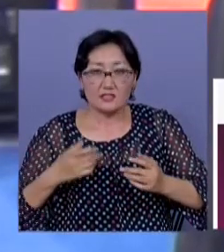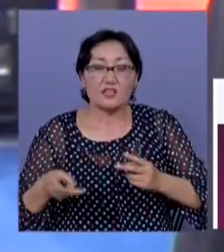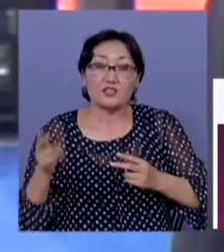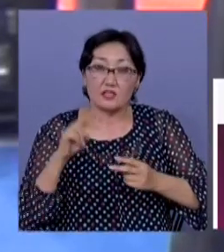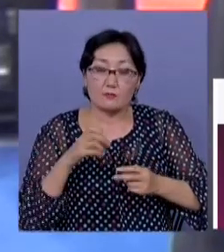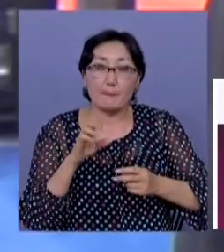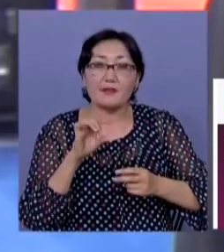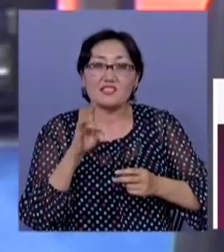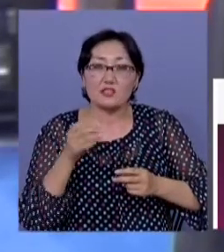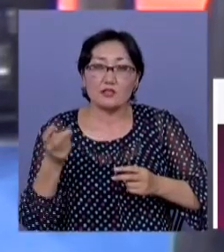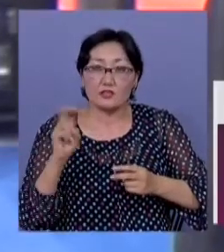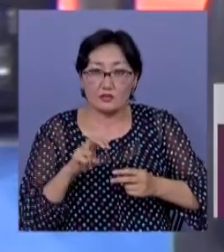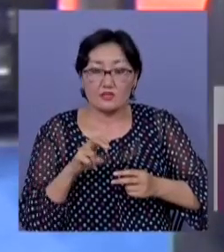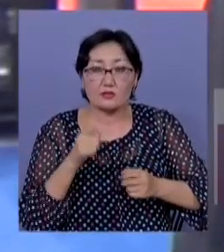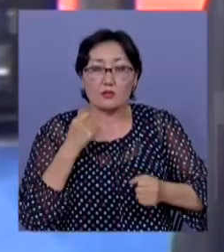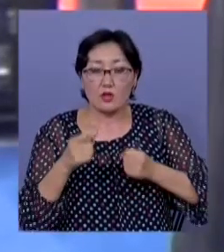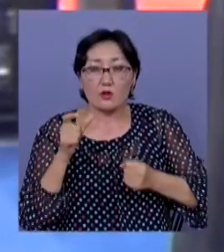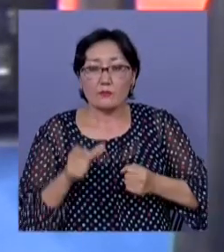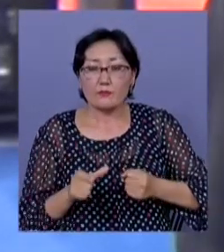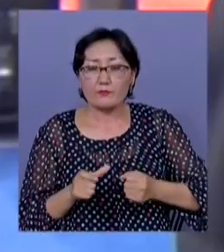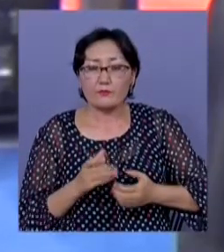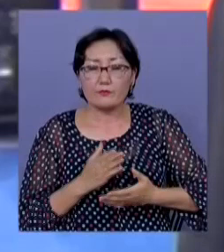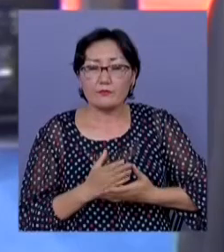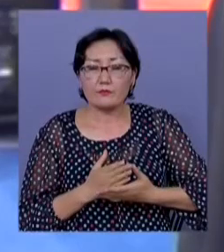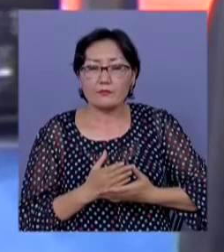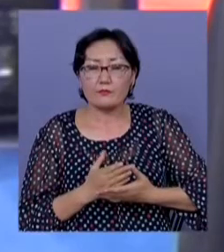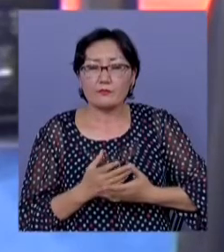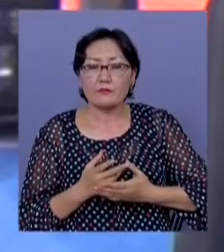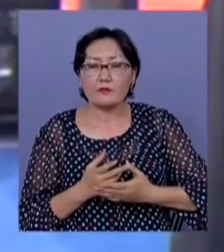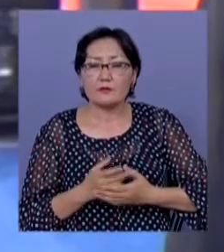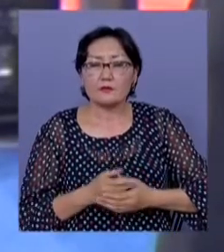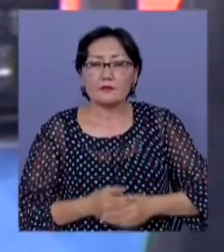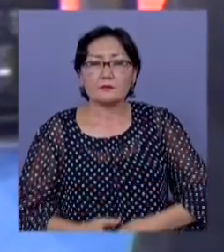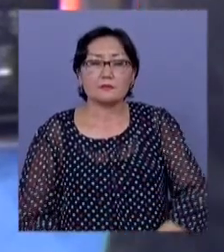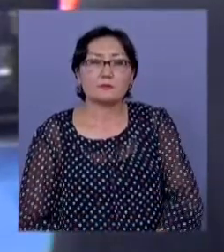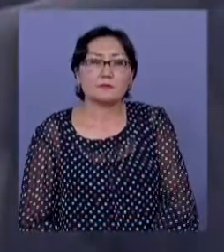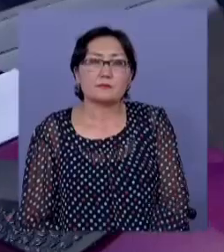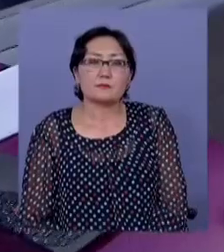бар. Сондықтан бұл жарыс өте биік деңгейде өтеді.